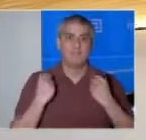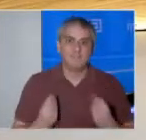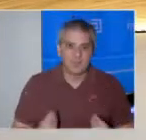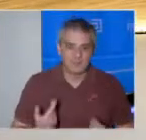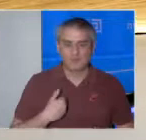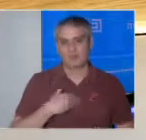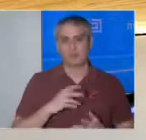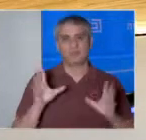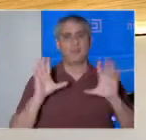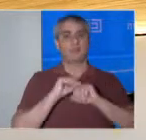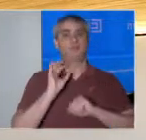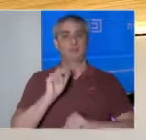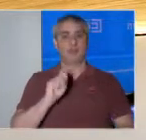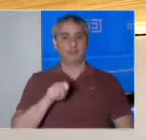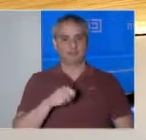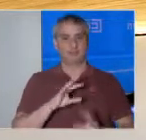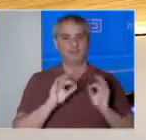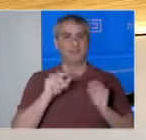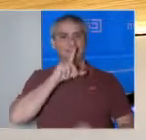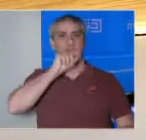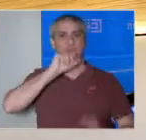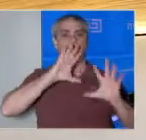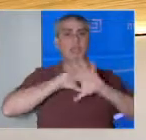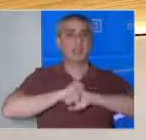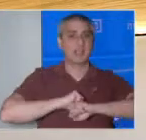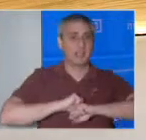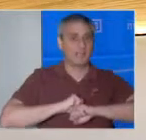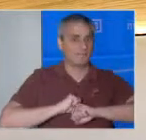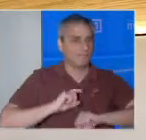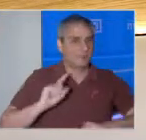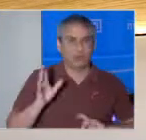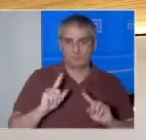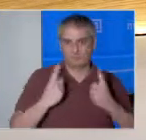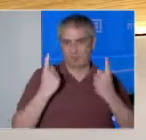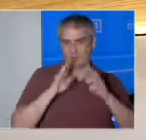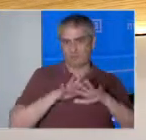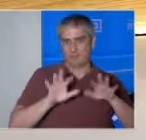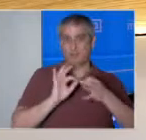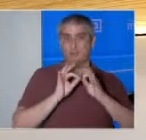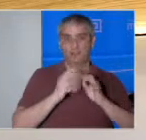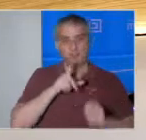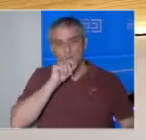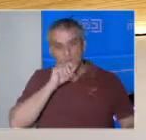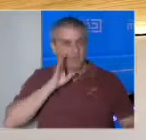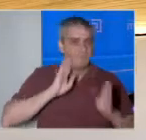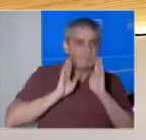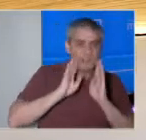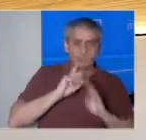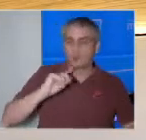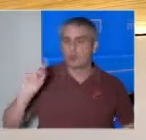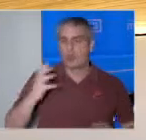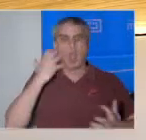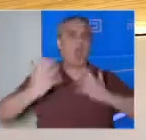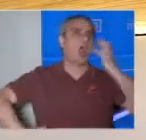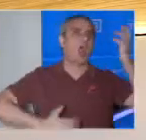לכם, אנחנו עם רצועת הערב של ערוץ כנסת, מתחילים עם ציוצי ערב. כל מה שהתרחש ברשתות החברתיות, טוויטר, פייסבוק, כל